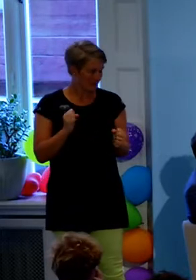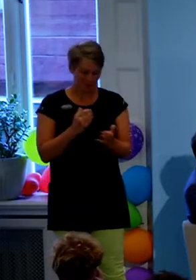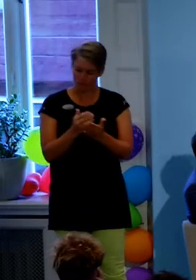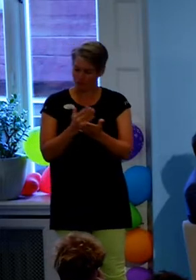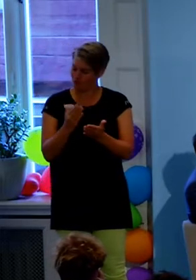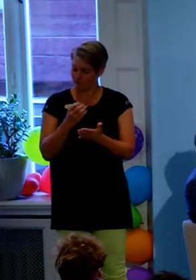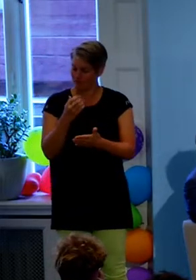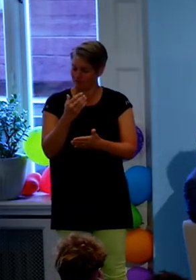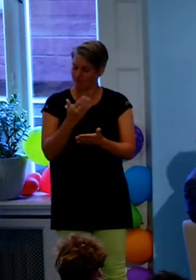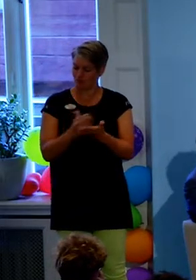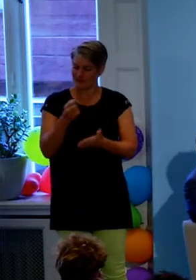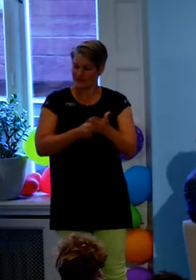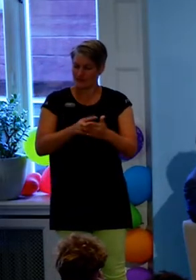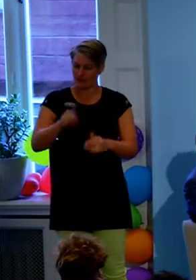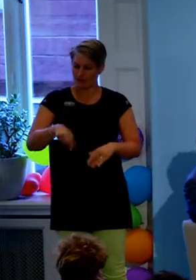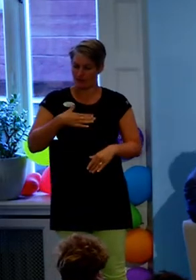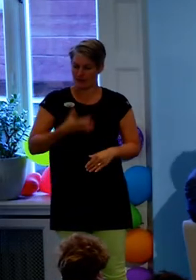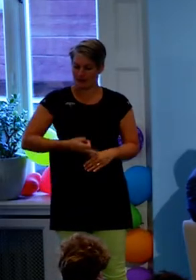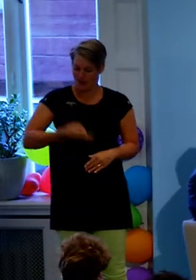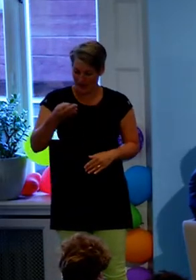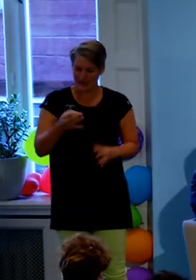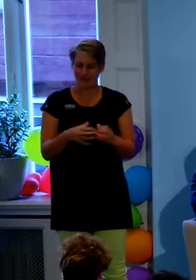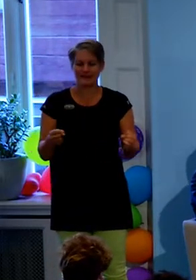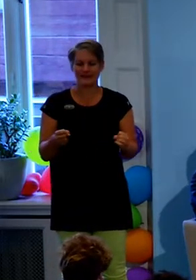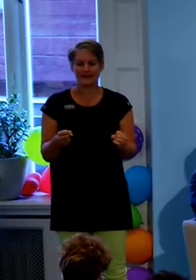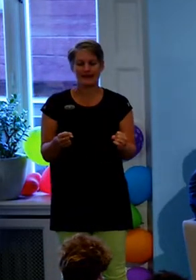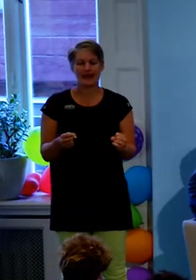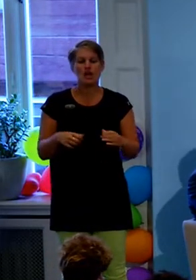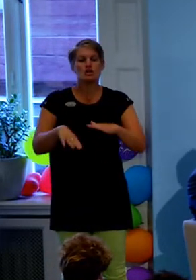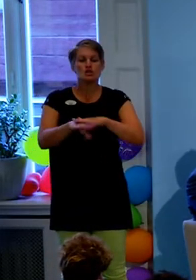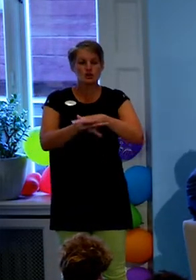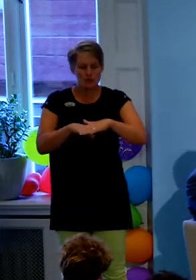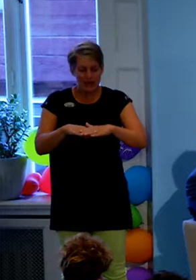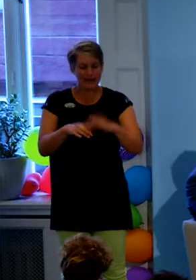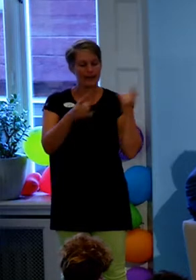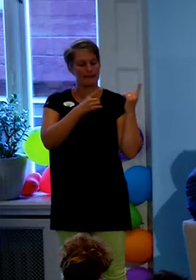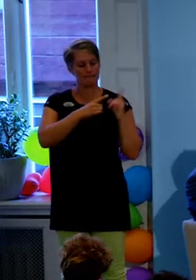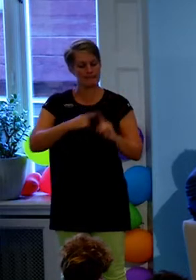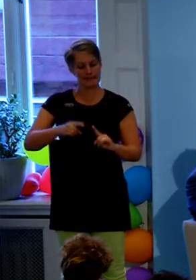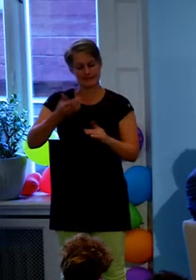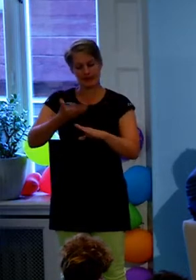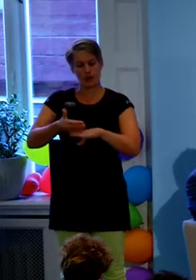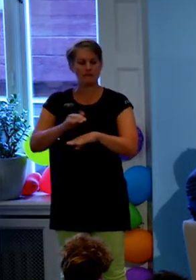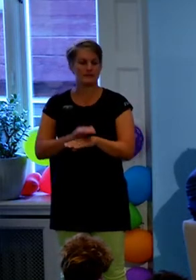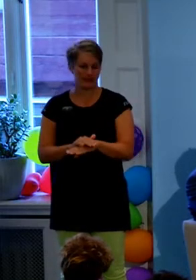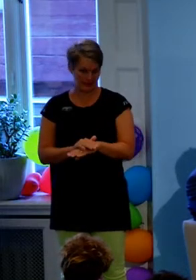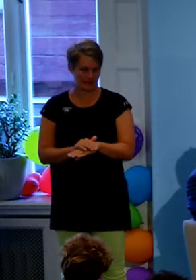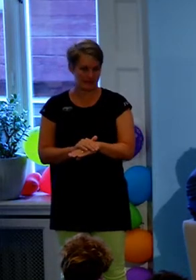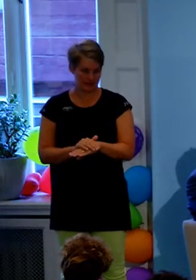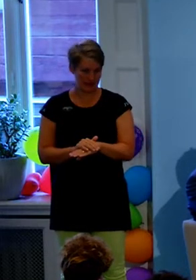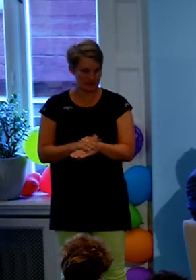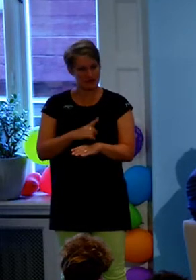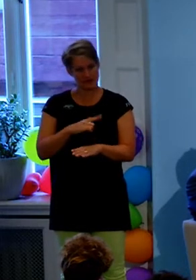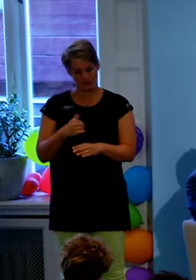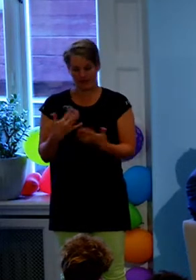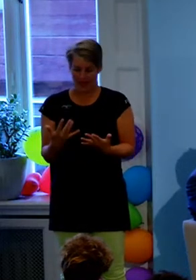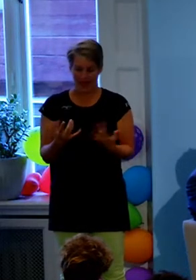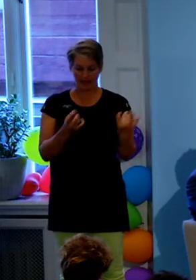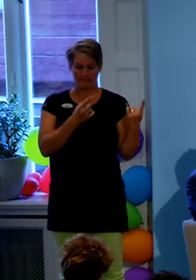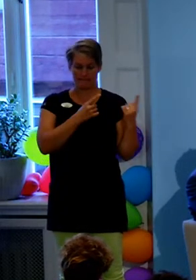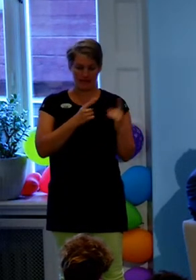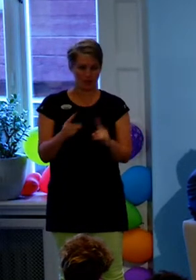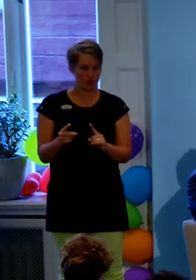här. Nej, men utifrån en grundläggande humanistisk kompetens. Vi är trots allt human beings, not human